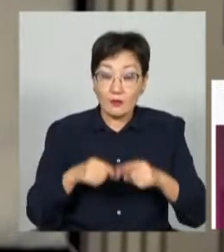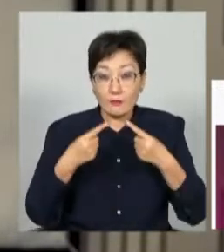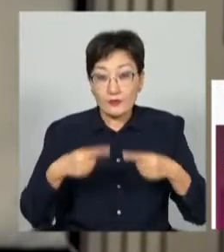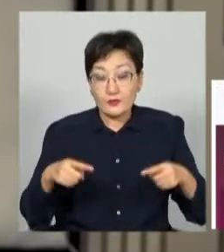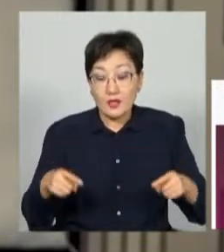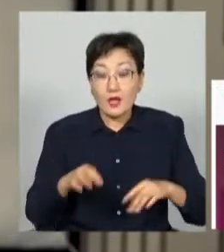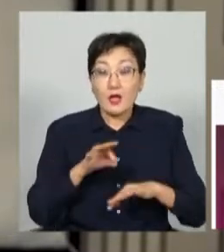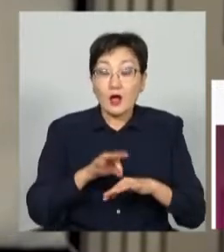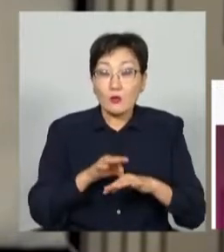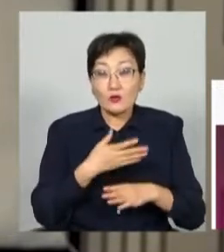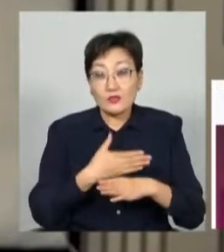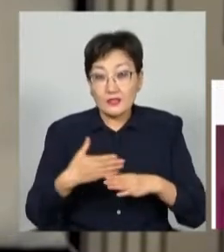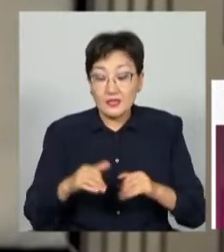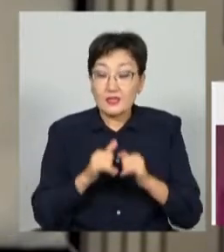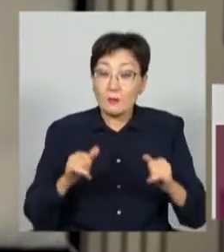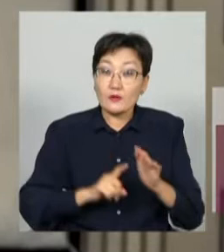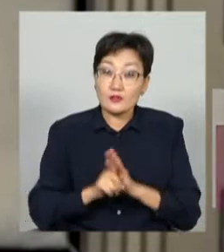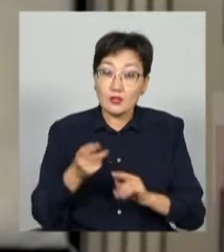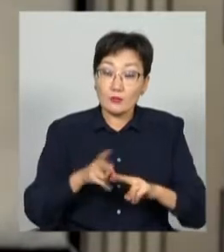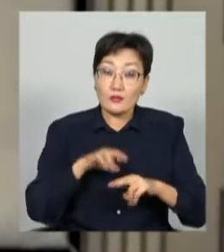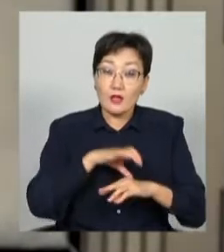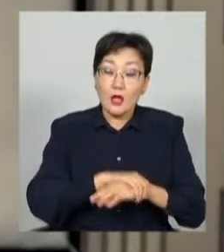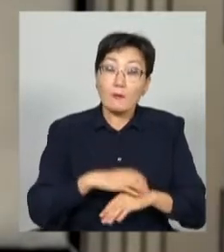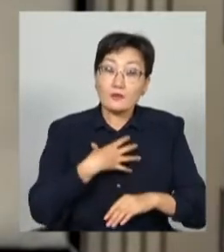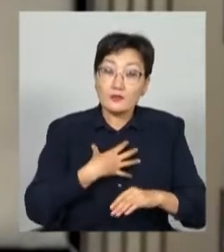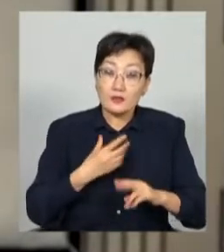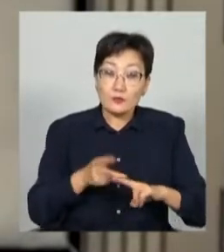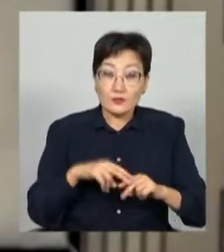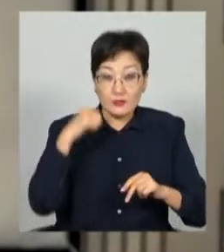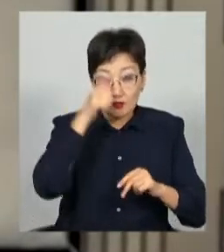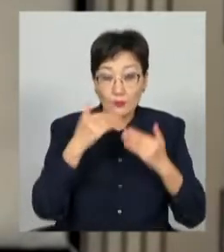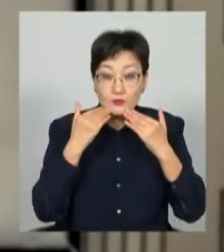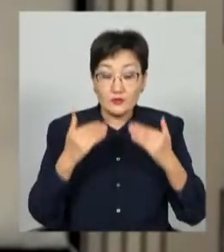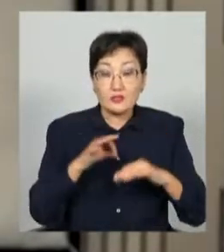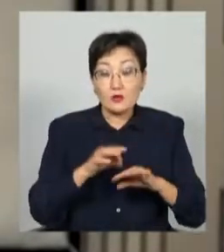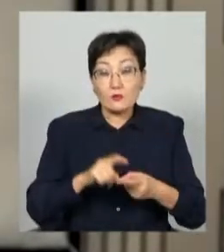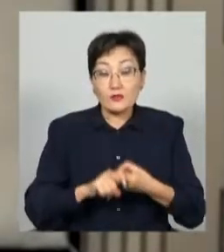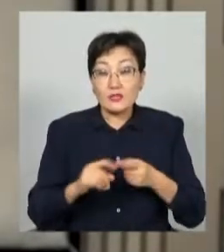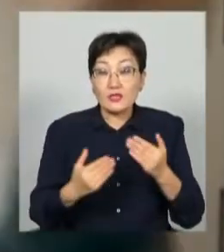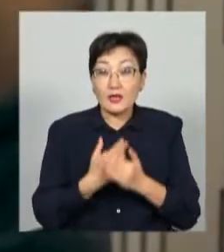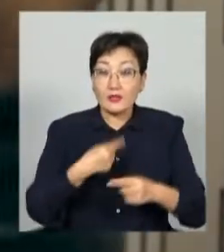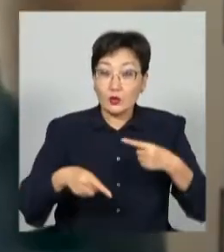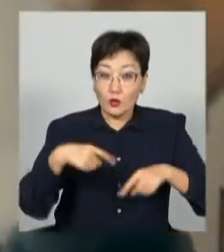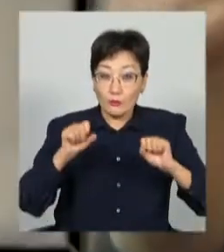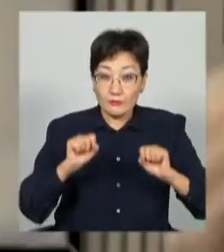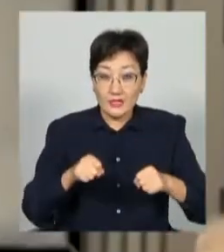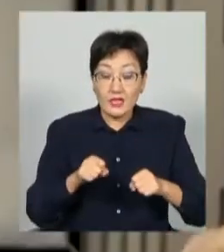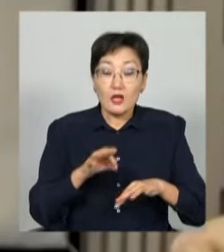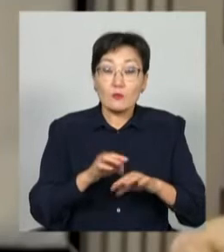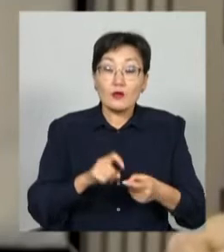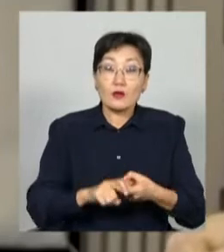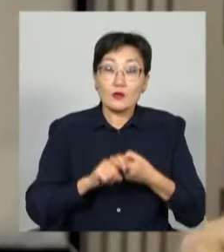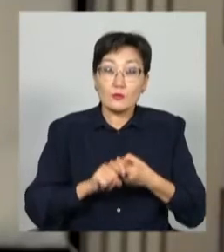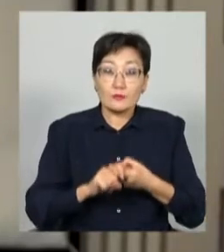басқаларында ауырып шыққаннан кейін дамиды. Маусымдық фактор да маңызды. Осы жылдың соңына қарай COVID қайта оралуы мүмкін, бірақ пандемия